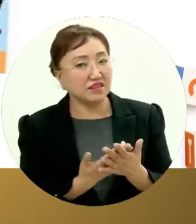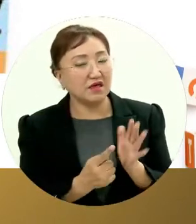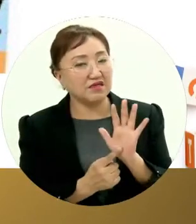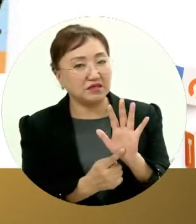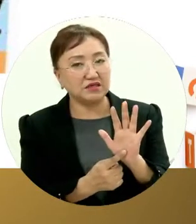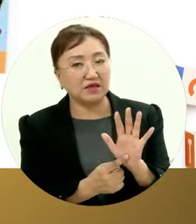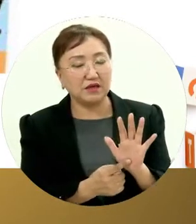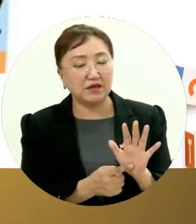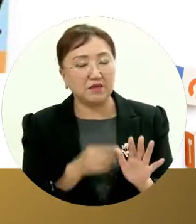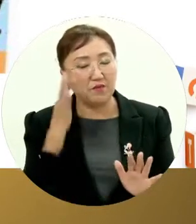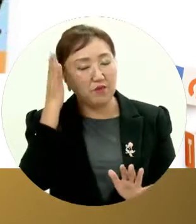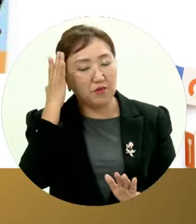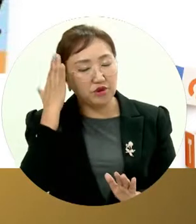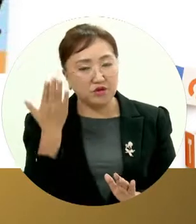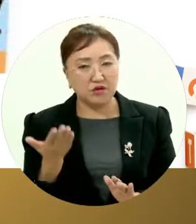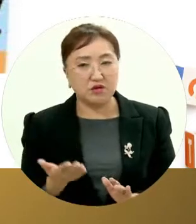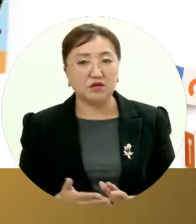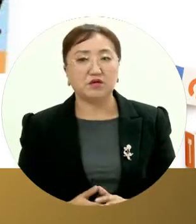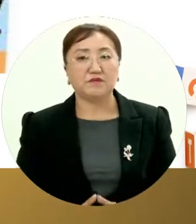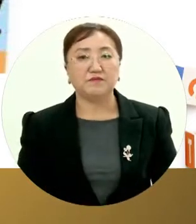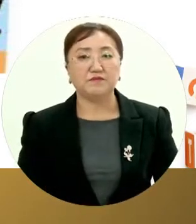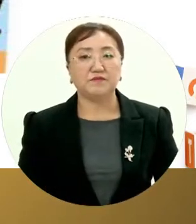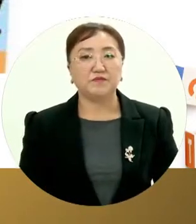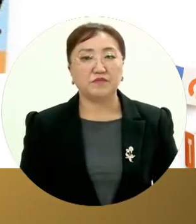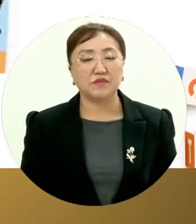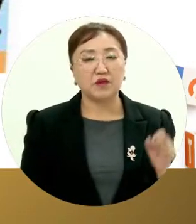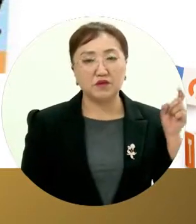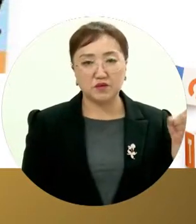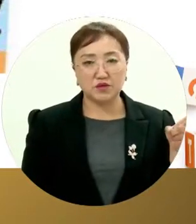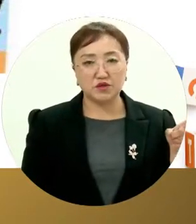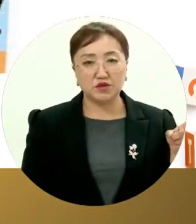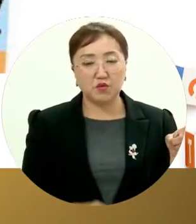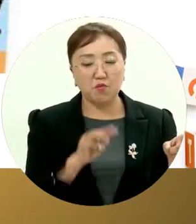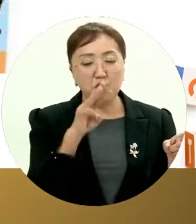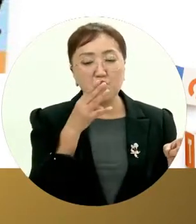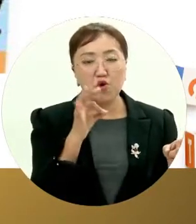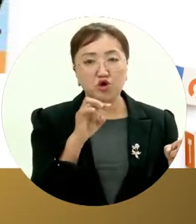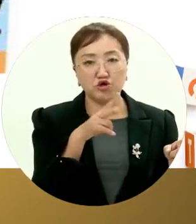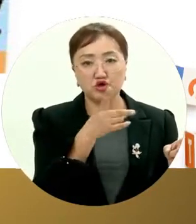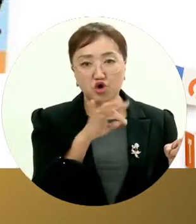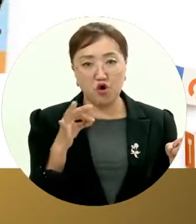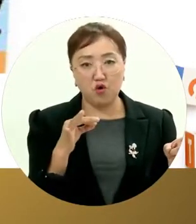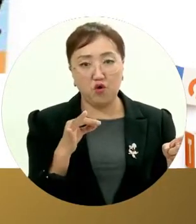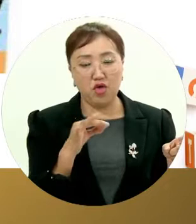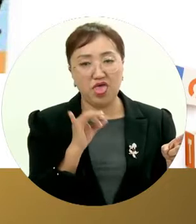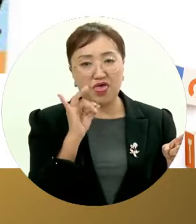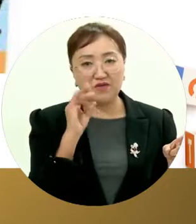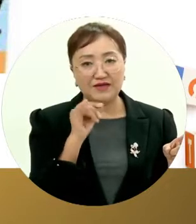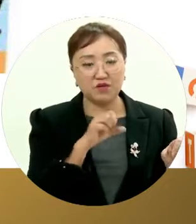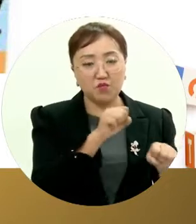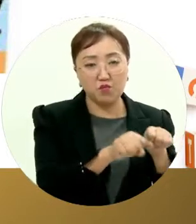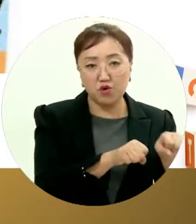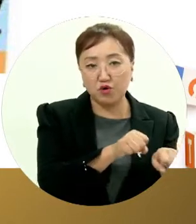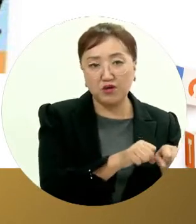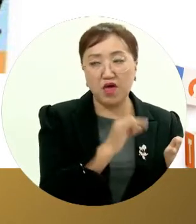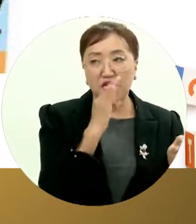гэдгийг сайн дүрстлэн эргэцүүлж бодорой. За нэгдүгээрт нь мөлхөө инфляцийн зураг харагдчихэйн. За энэ